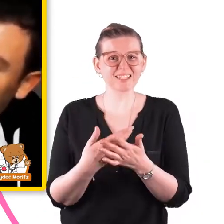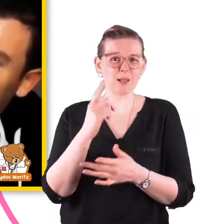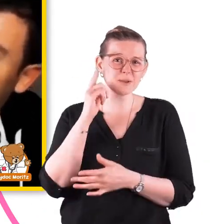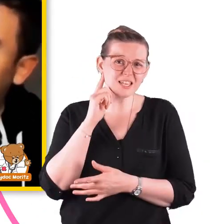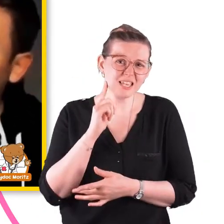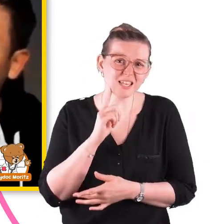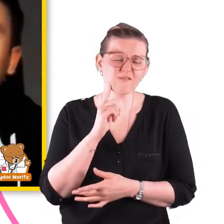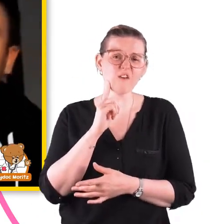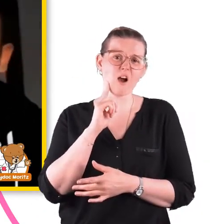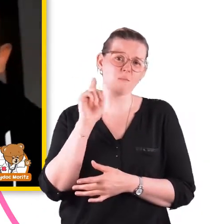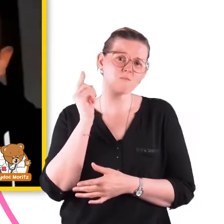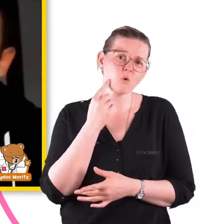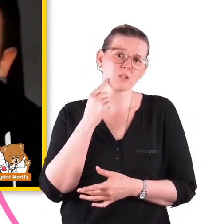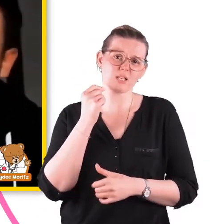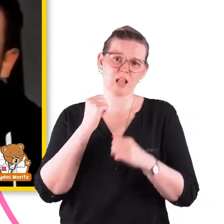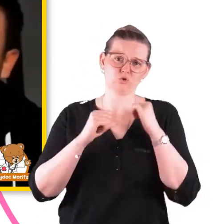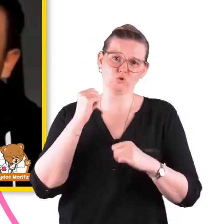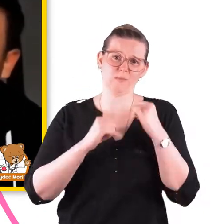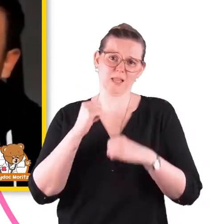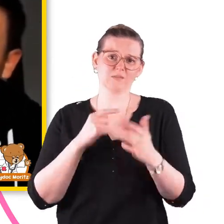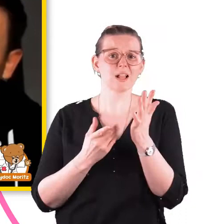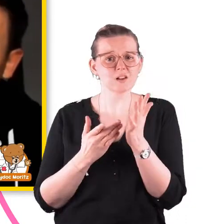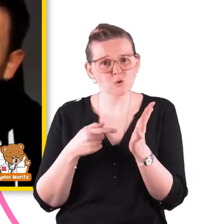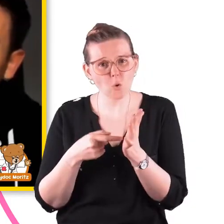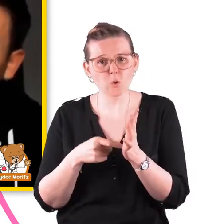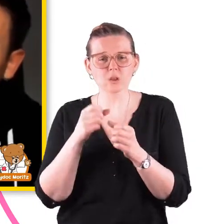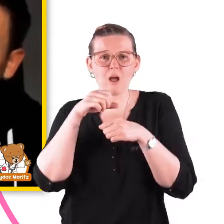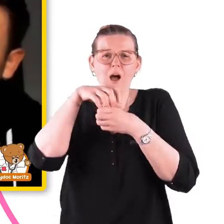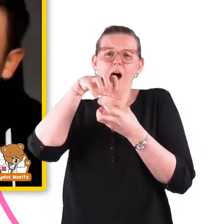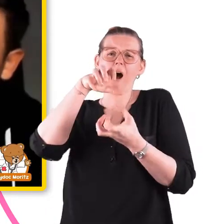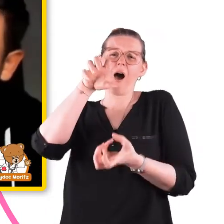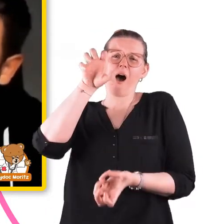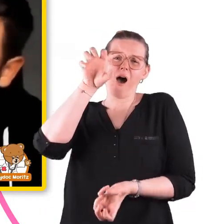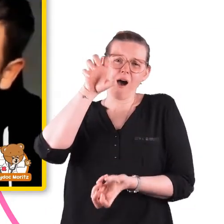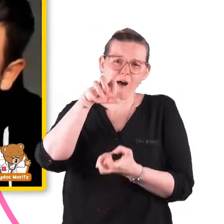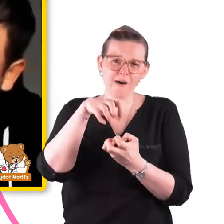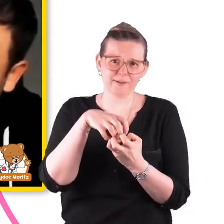die Kiefermuskeln vom vielen Gähnen.